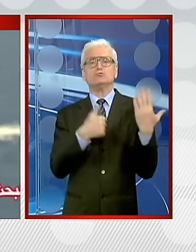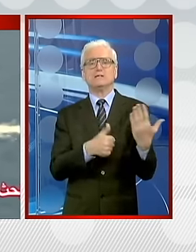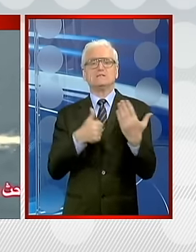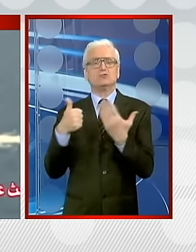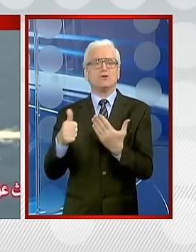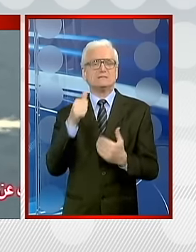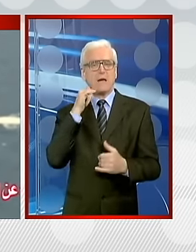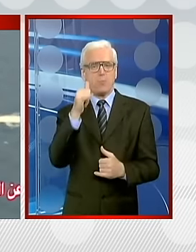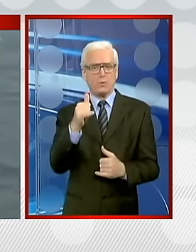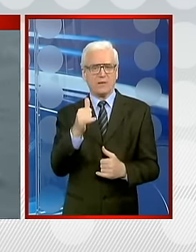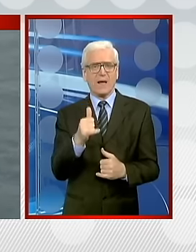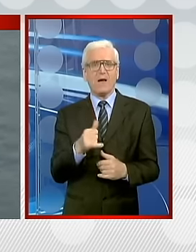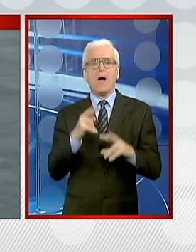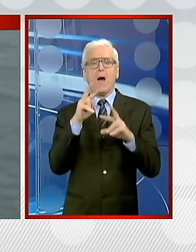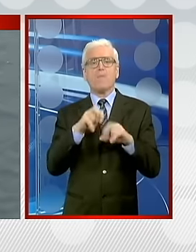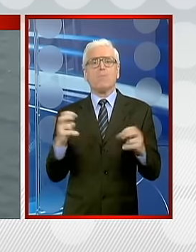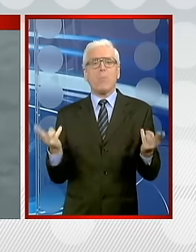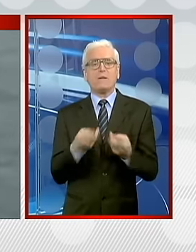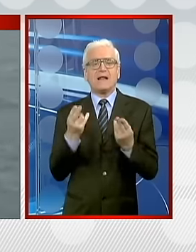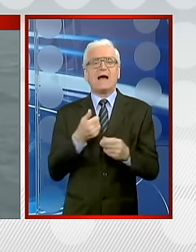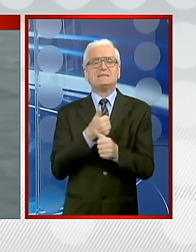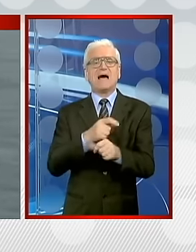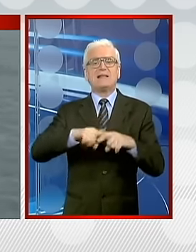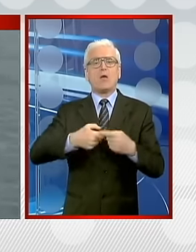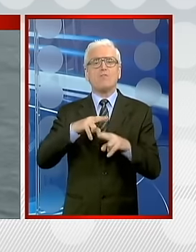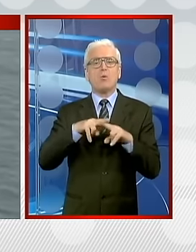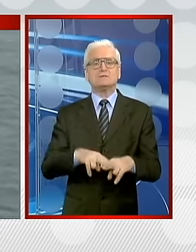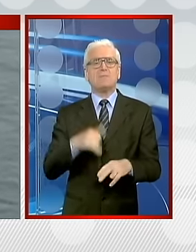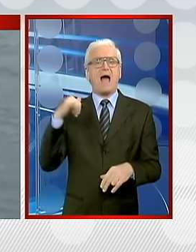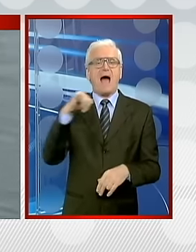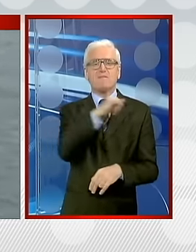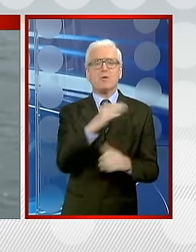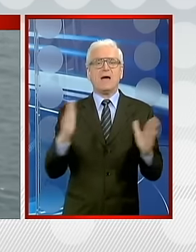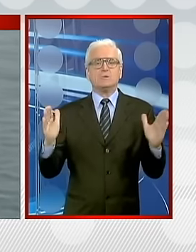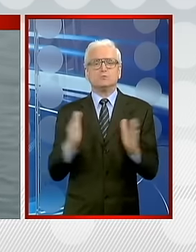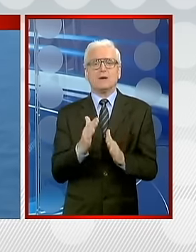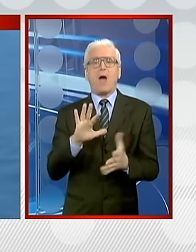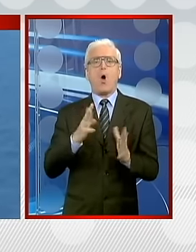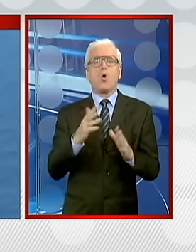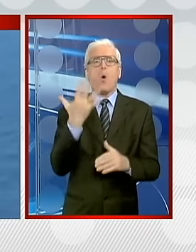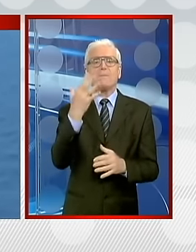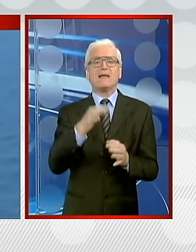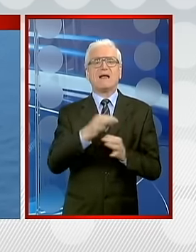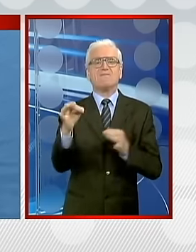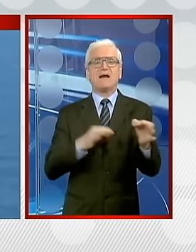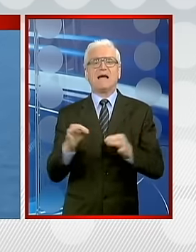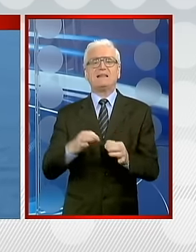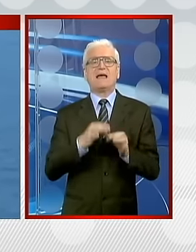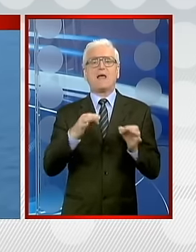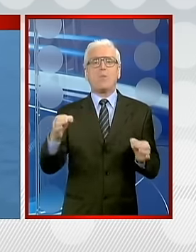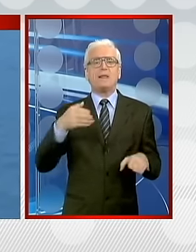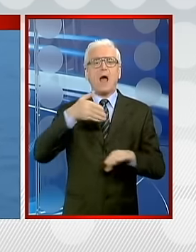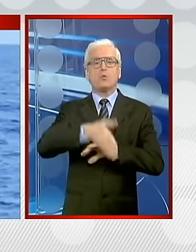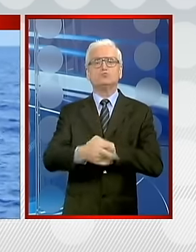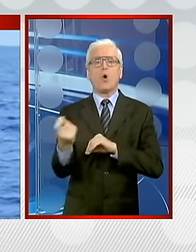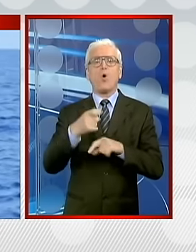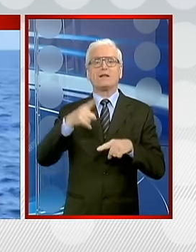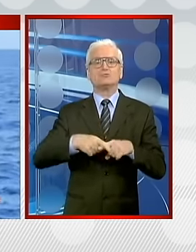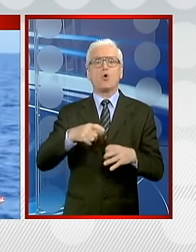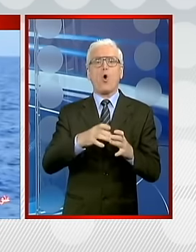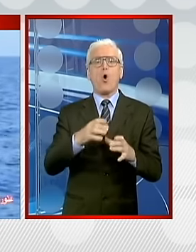66 putnika i članova posade. Potraga za delovima aviona sužena je na oko 5 kvadratnih kilometara južno od grčkog